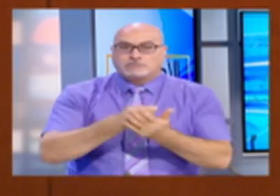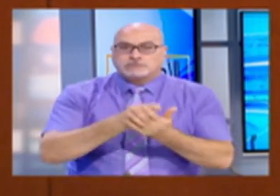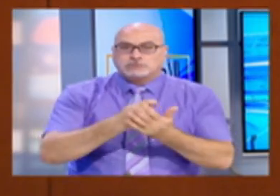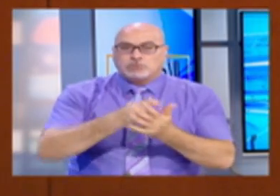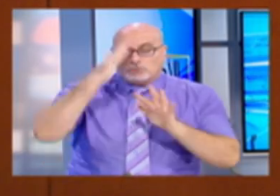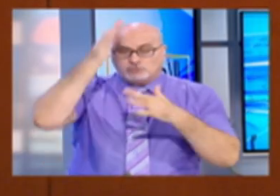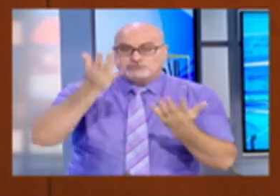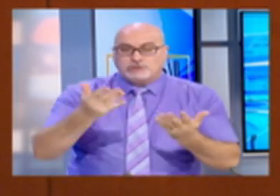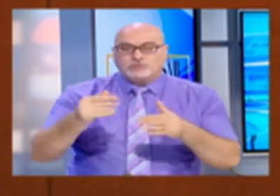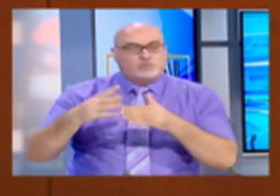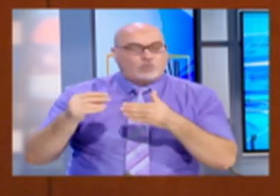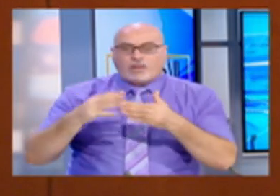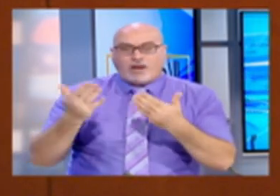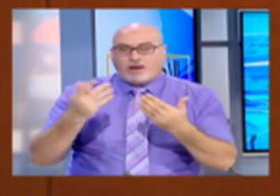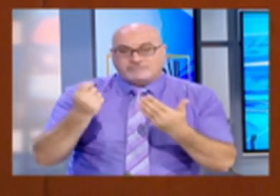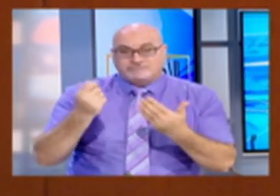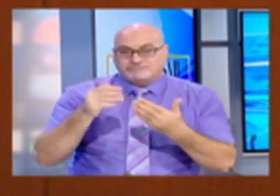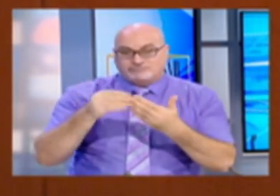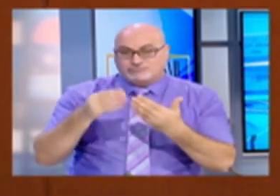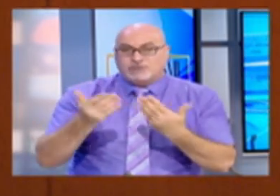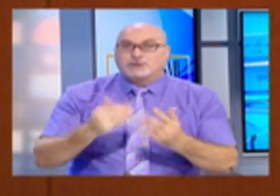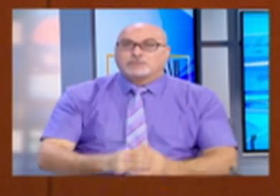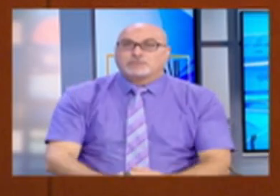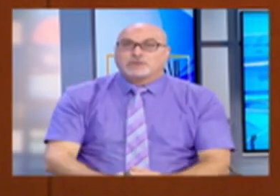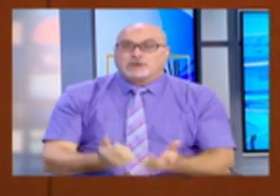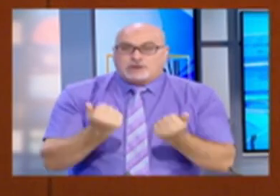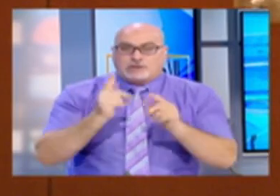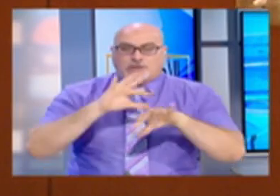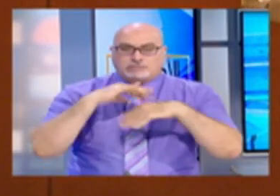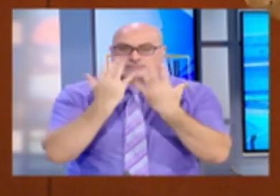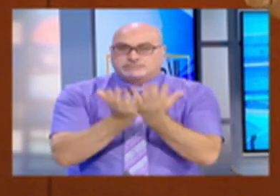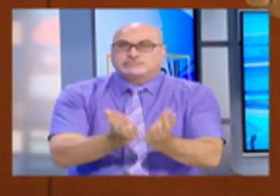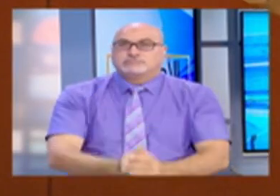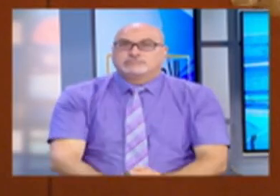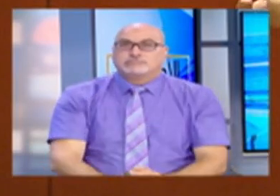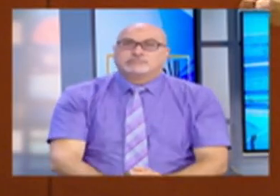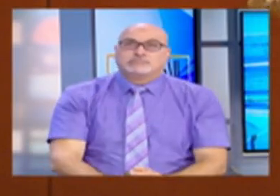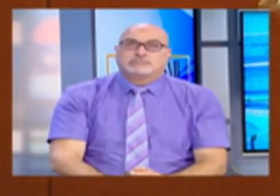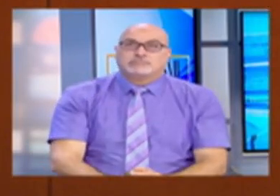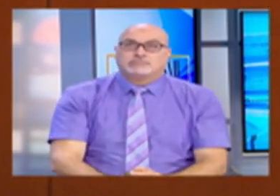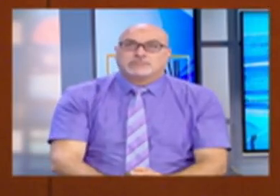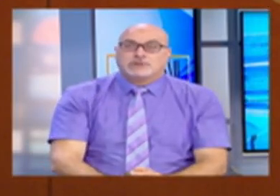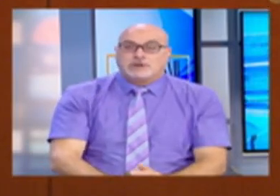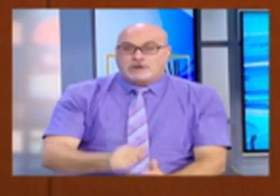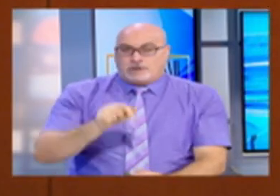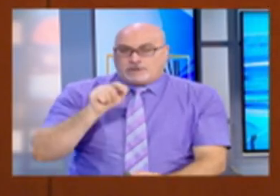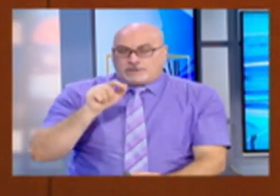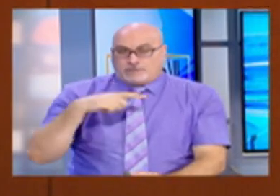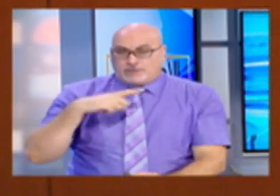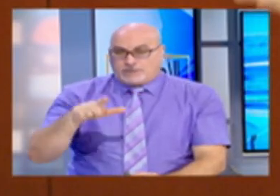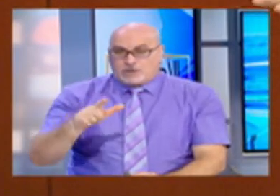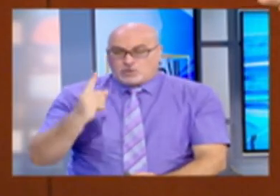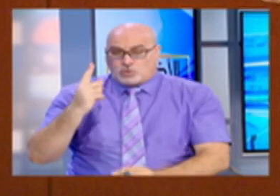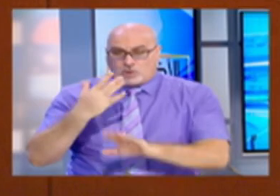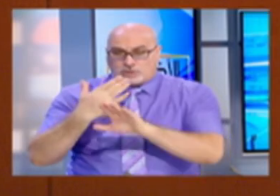الدولار، يعني كل رقم الأعمال هو بالدولار. كان جزء مهم